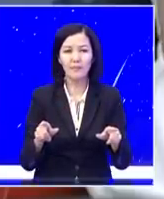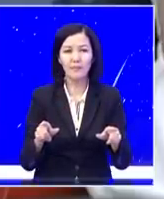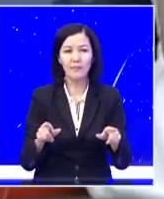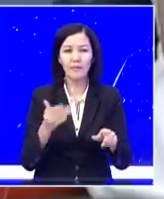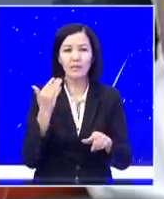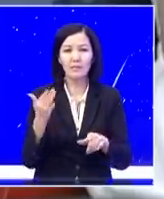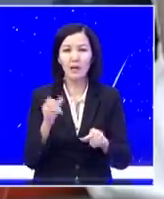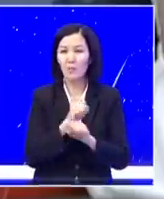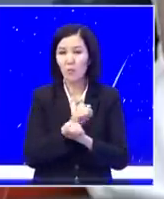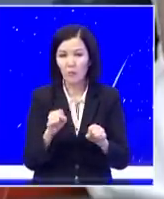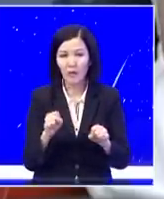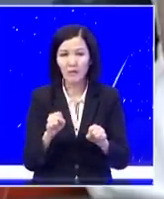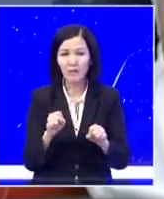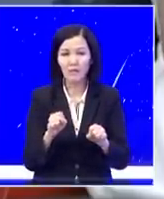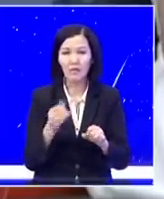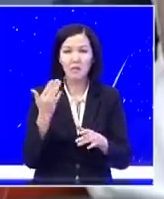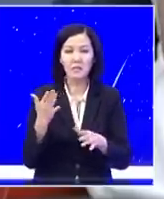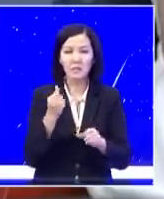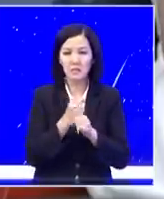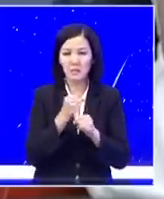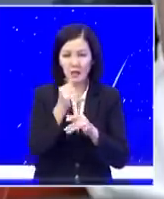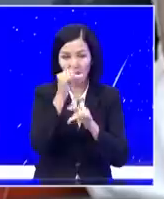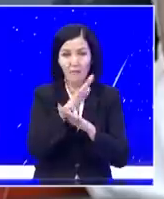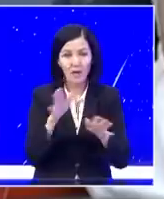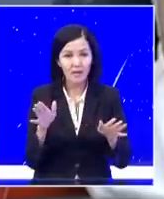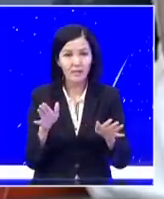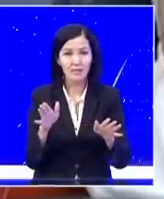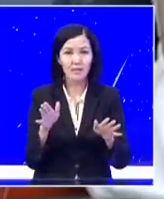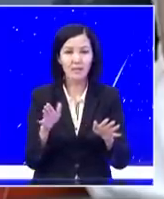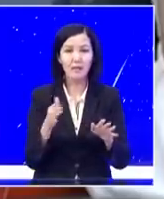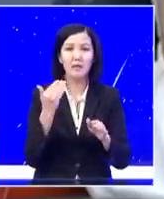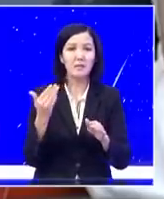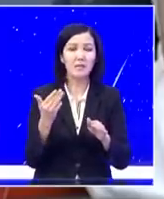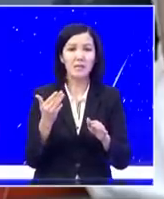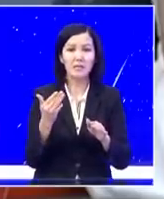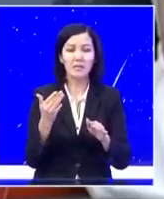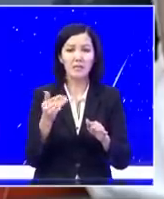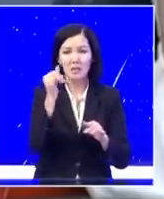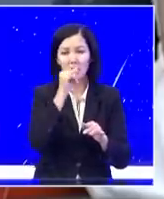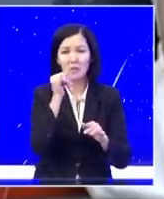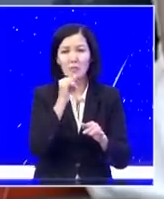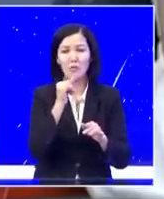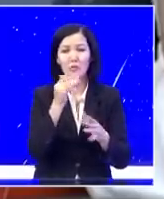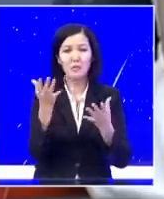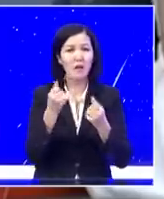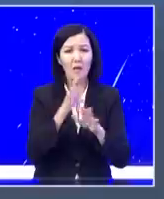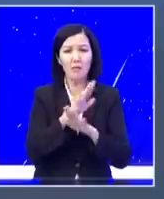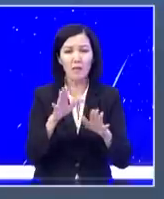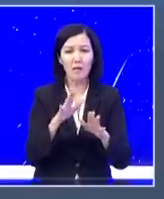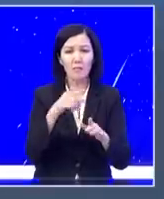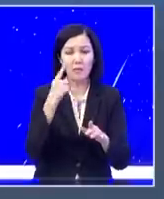саған болмайды, сенің қолынан келмейді, сен жасай алмайсың, сені қабылдамаймыз